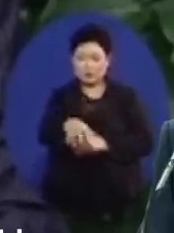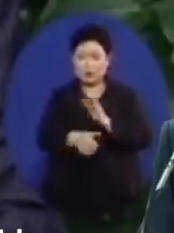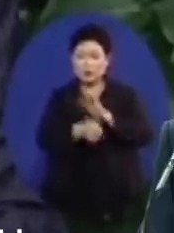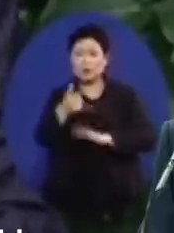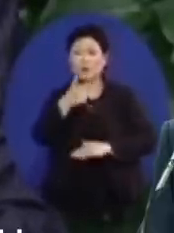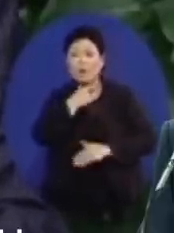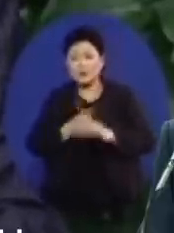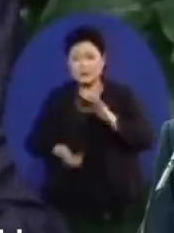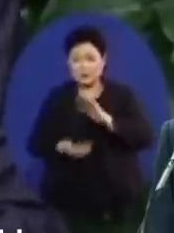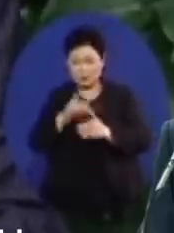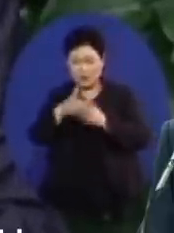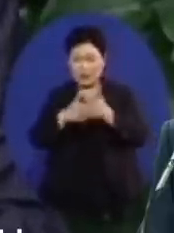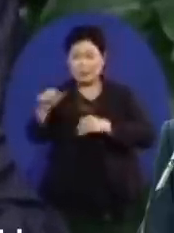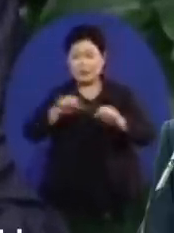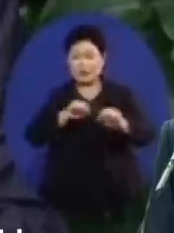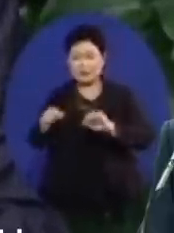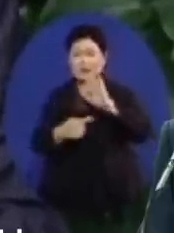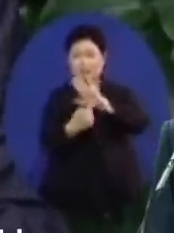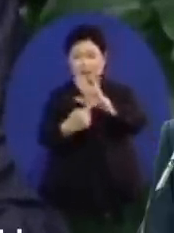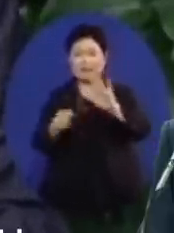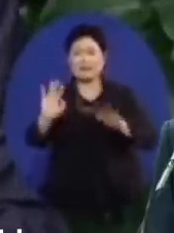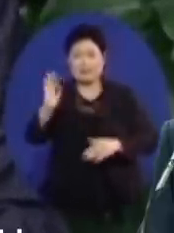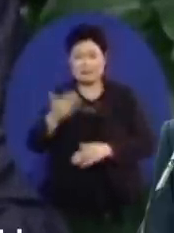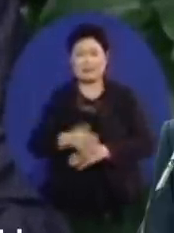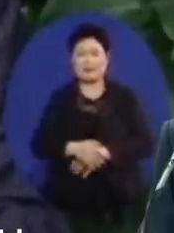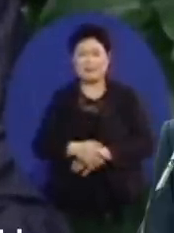이루어지고 하나님의 역사가 일어나게 되는 것입니다.